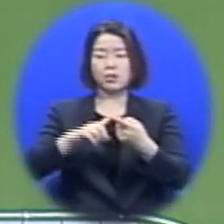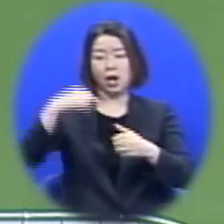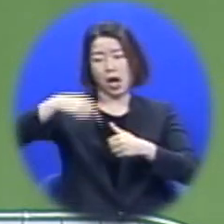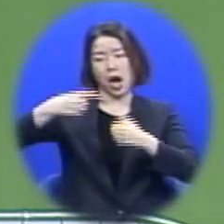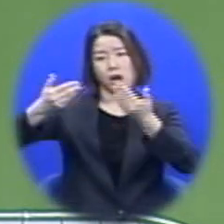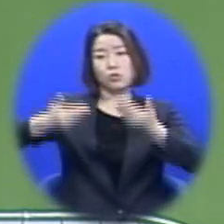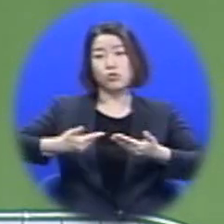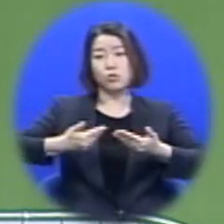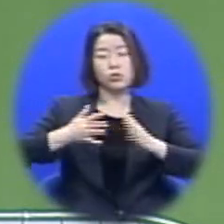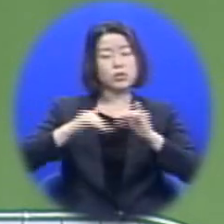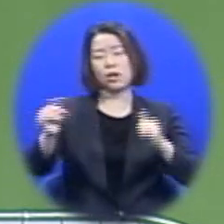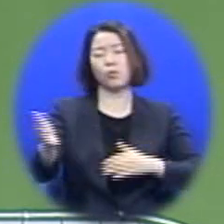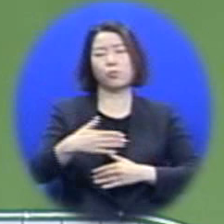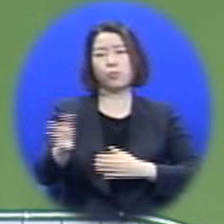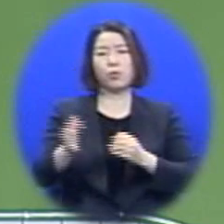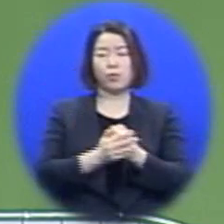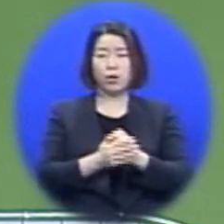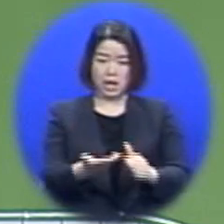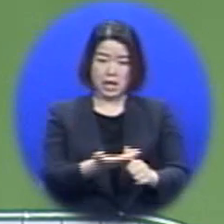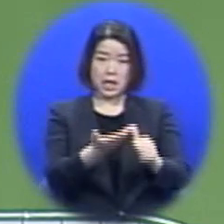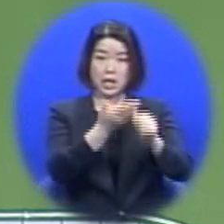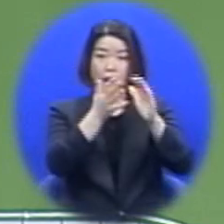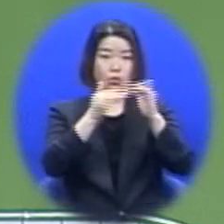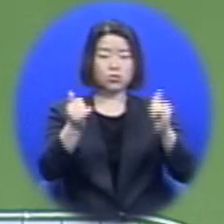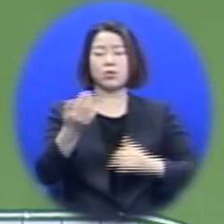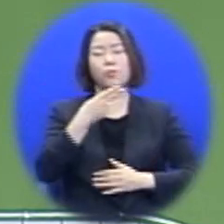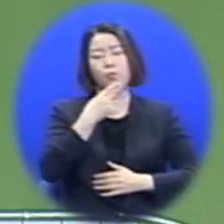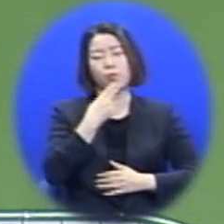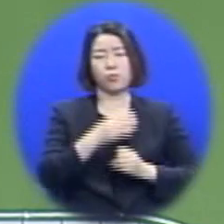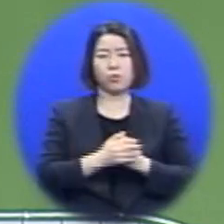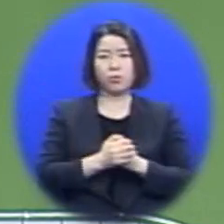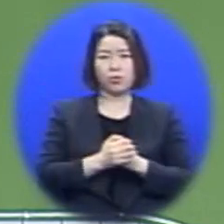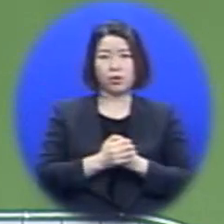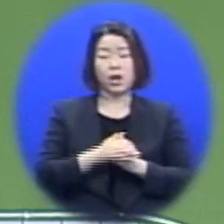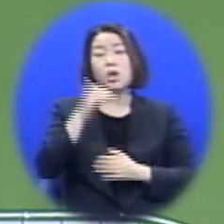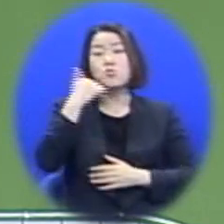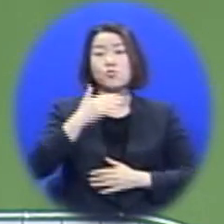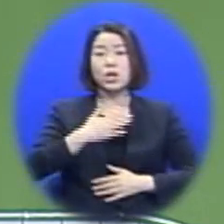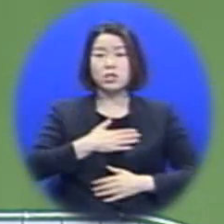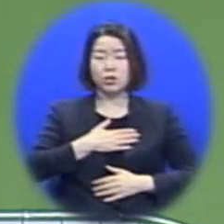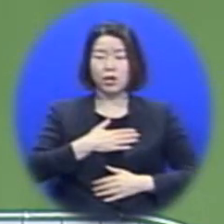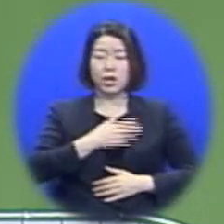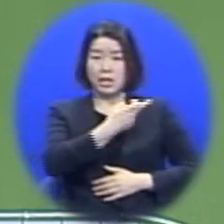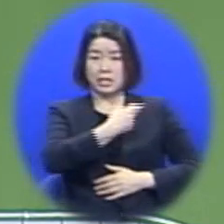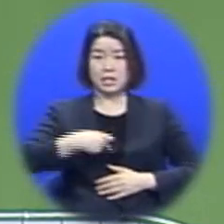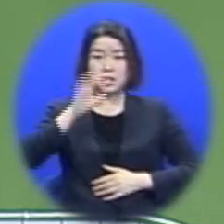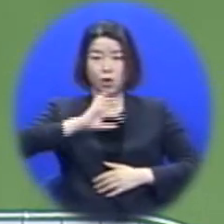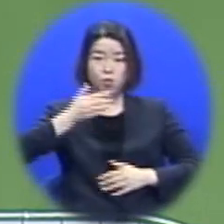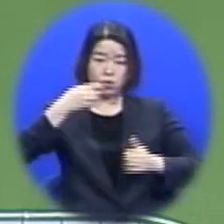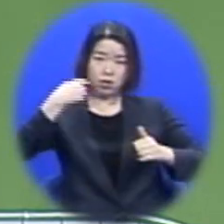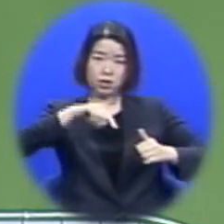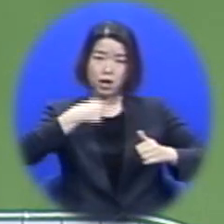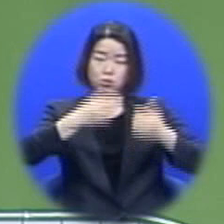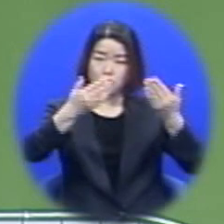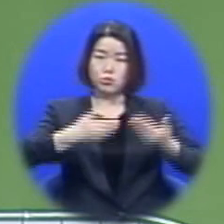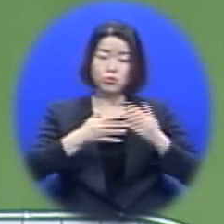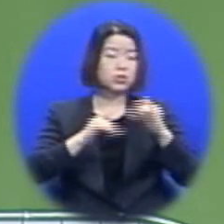없었어요. 양육자도 없었어요. 저에게는 누가 저에게 제자 훈련시켜주는 사람도